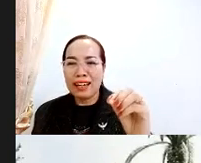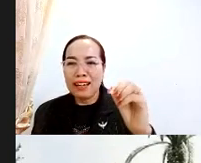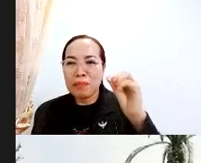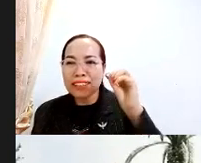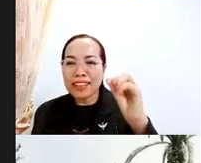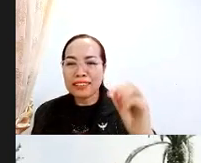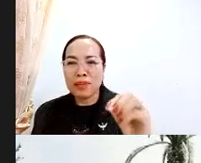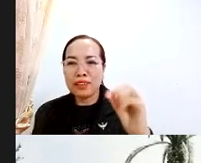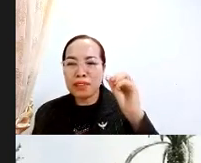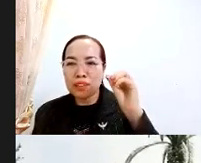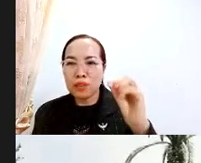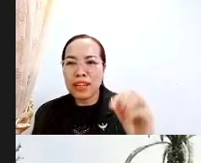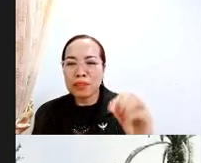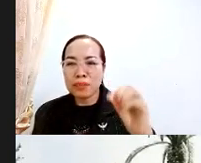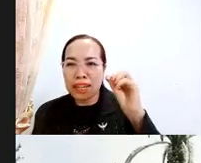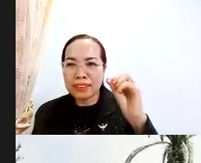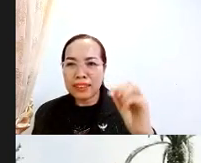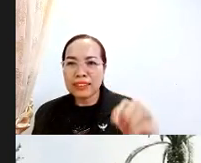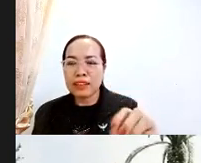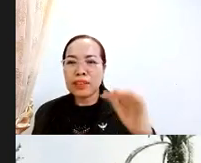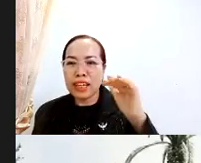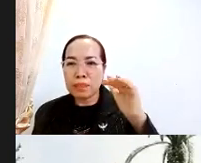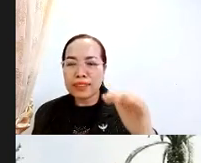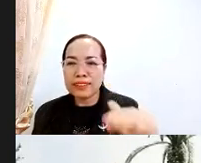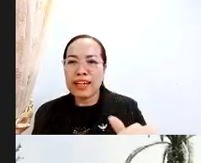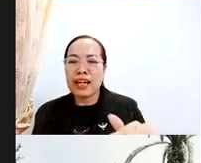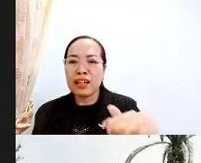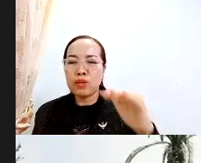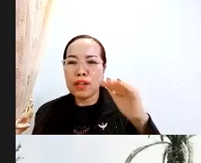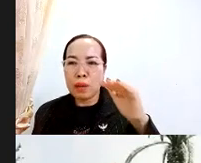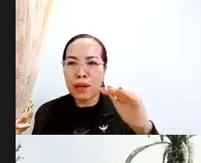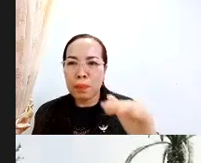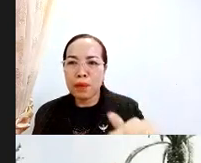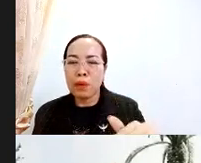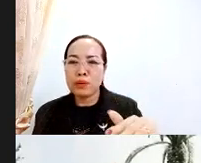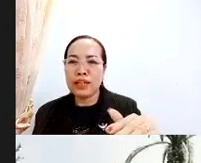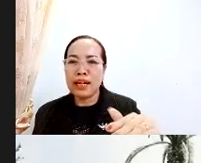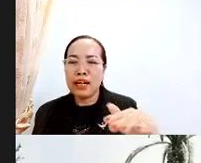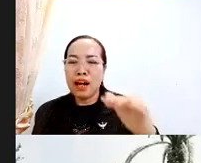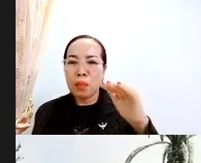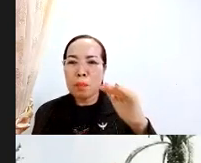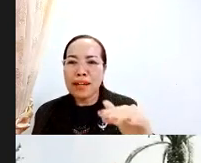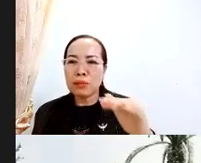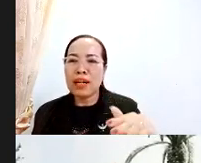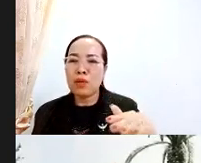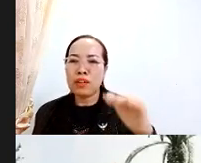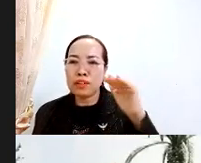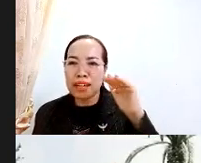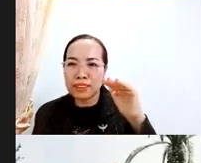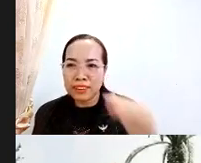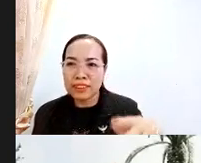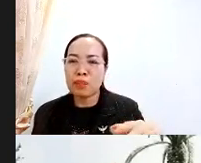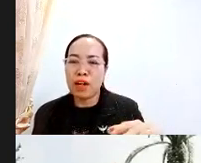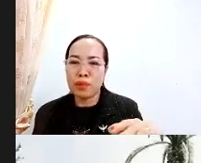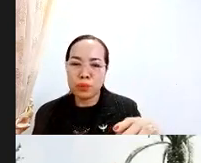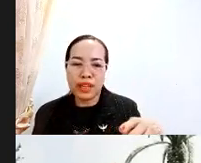chả miên đây sợ bắn miên cô đại miên ca tăng chất miên ca đặt nhà nông ca phật đồ chả ở ban cho bát luôn nông ca